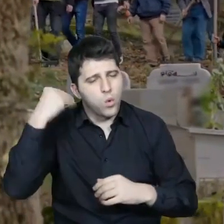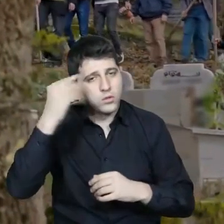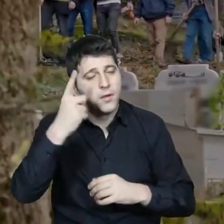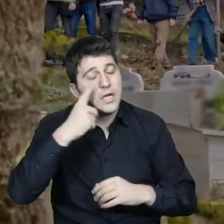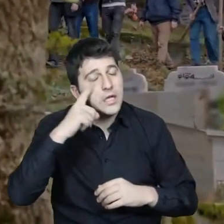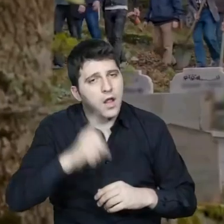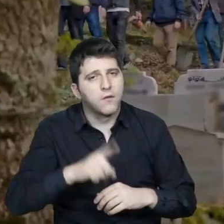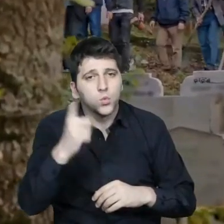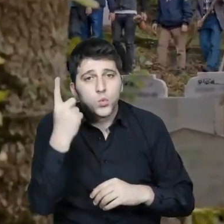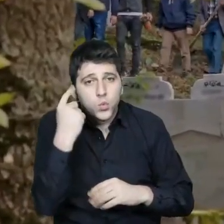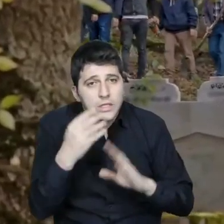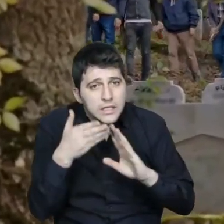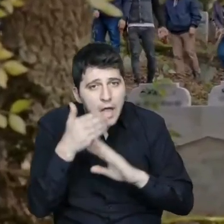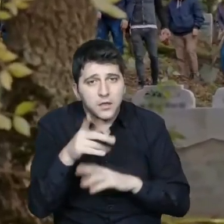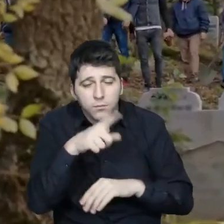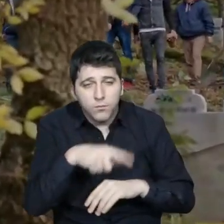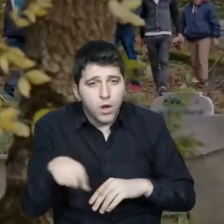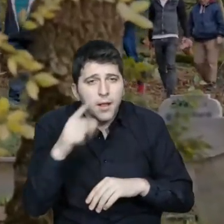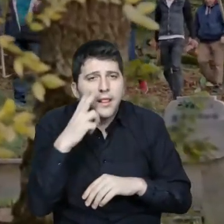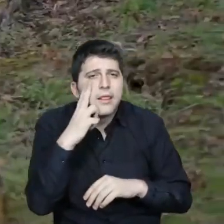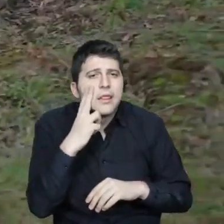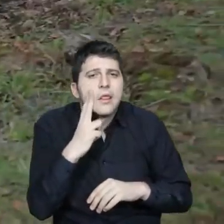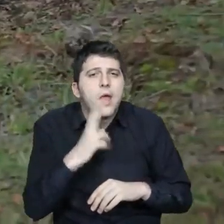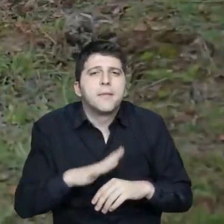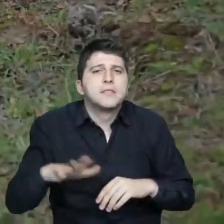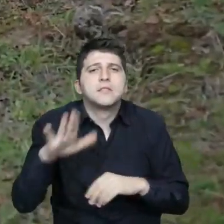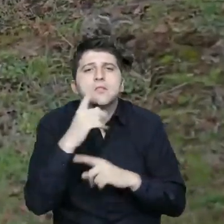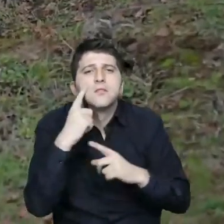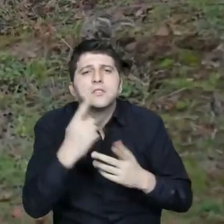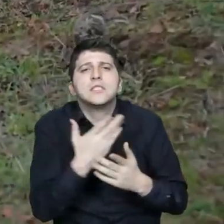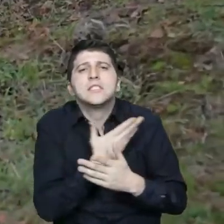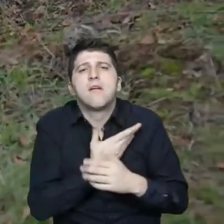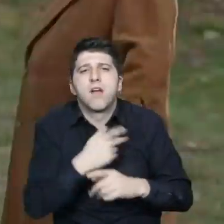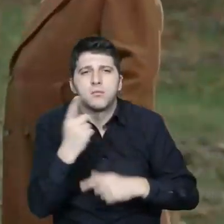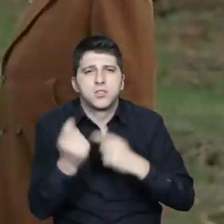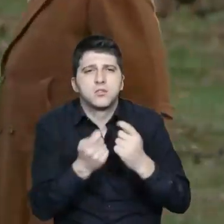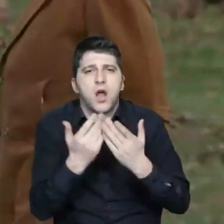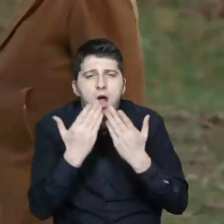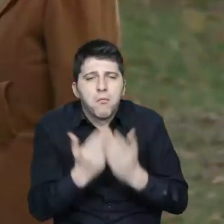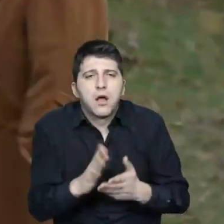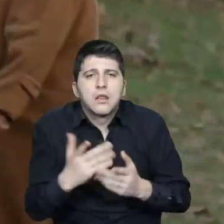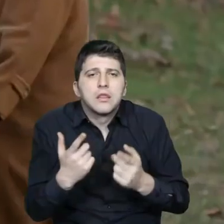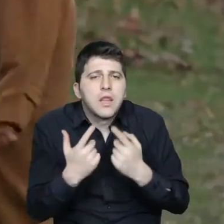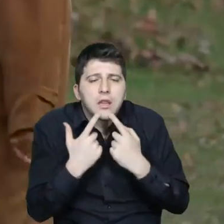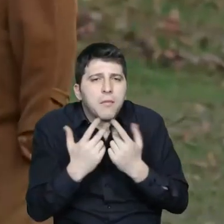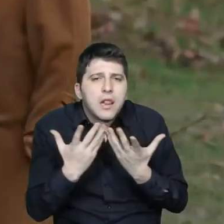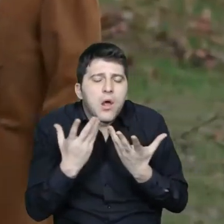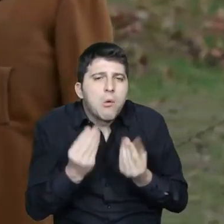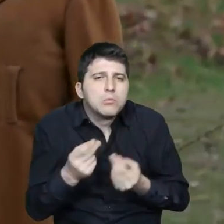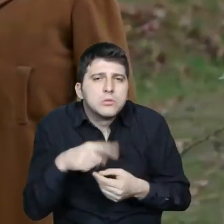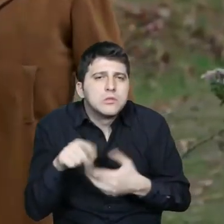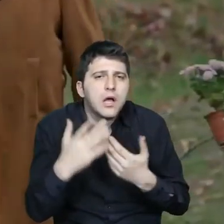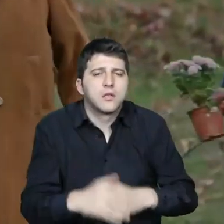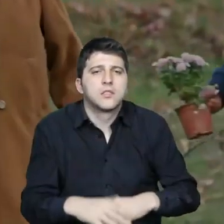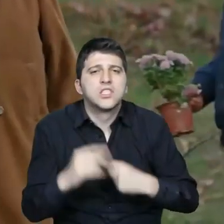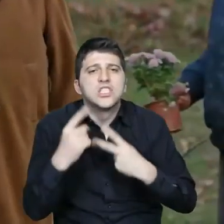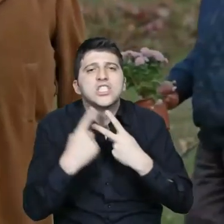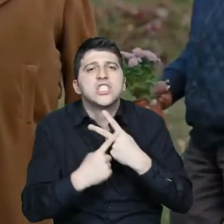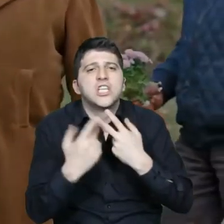Ben de daha dün geldim buraları böyle tertemiz ettim. Çok da severim bu işleri. Ama ne demek ki ne olmuşsa gene böyle.